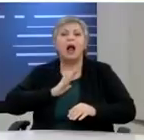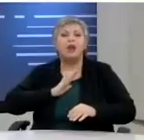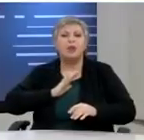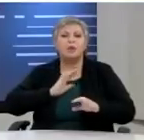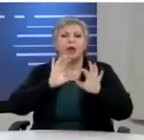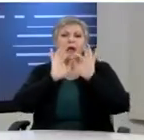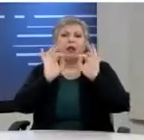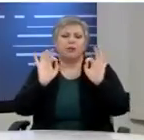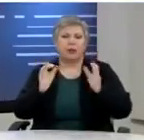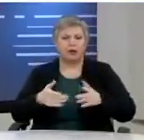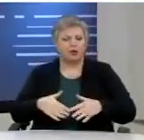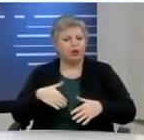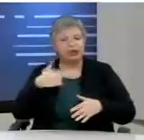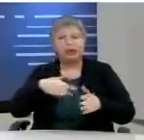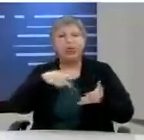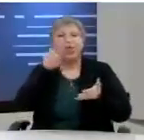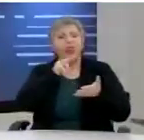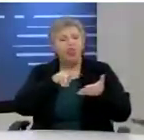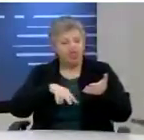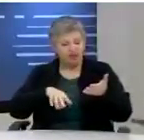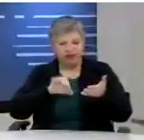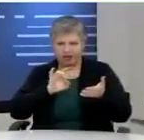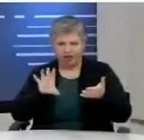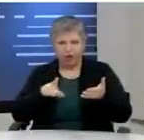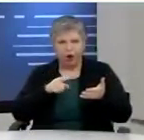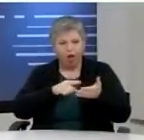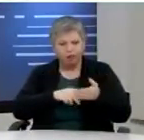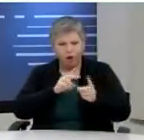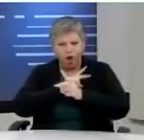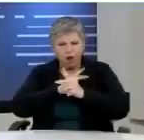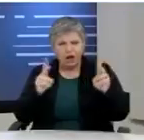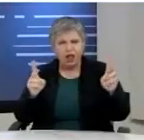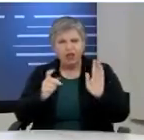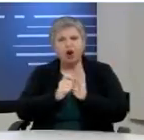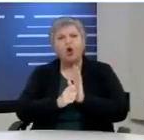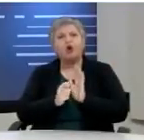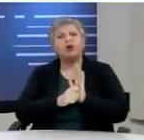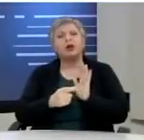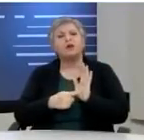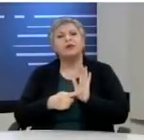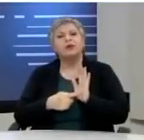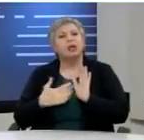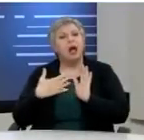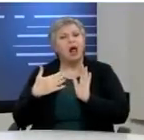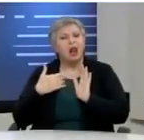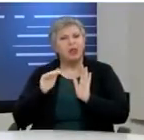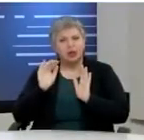συμφωνία, το άρθρο 7.5, με πολύ μεγάλη σαφήνεια. Αλλά εγώ θα ήθελα να σας ρωτήσω, πώς ακριβώς θέλετε να τους λέμε, Σκοπιανούς?